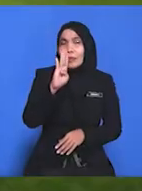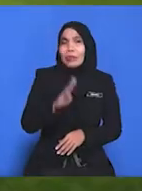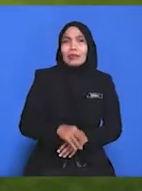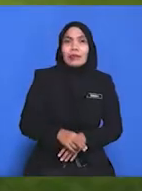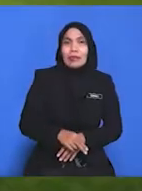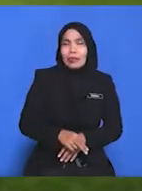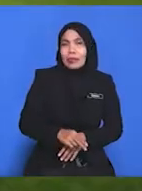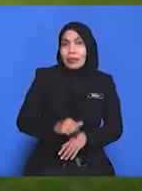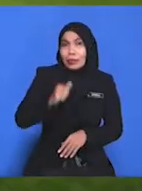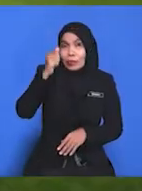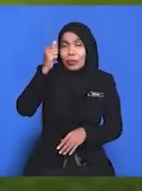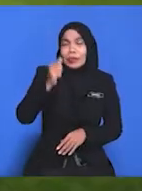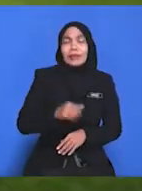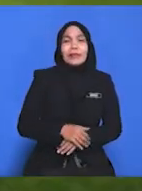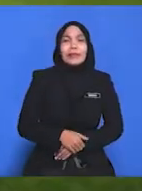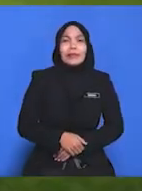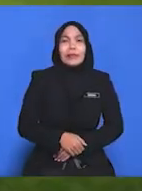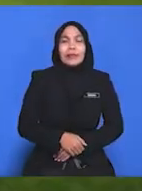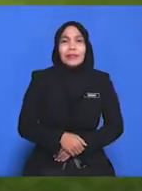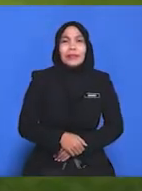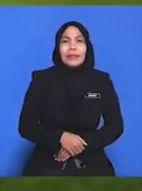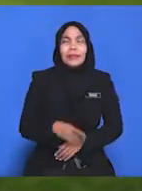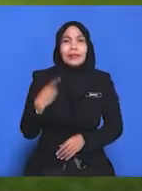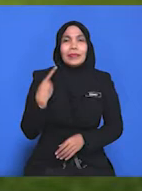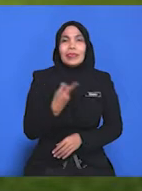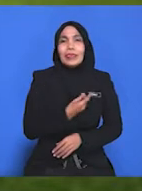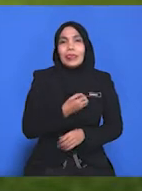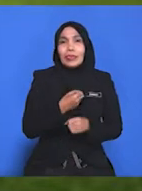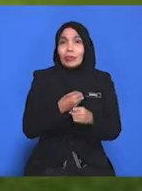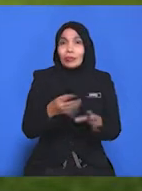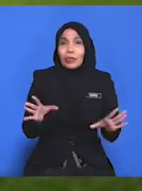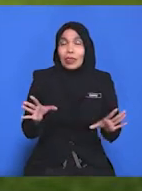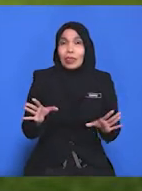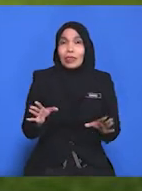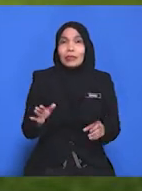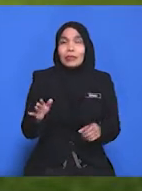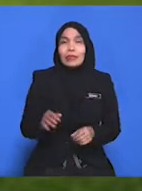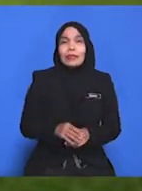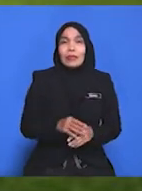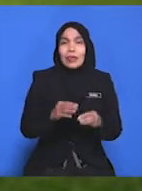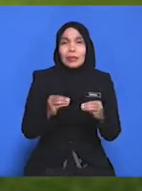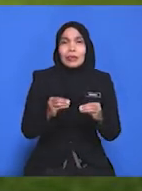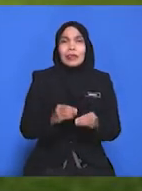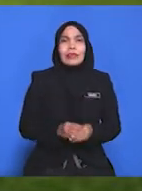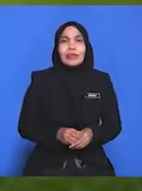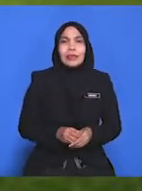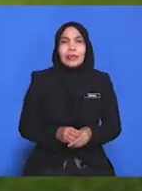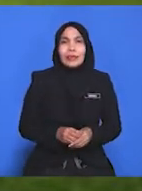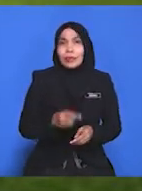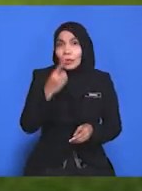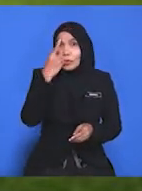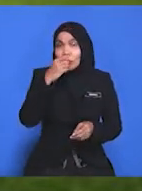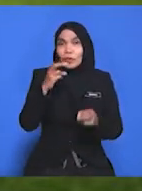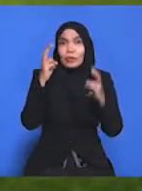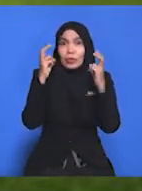Baiklah, pelajar-pelajar semua. Kita telah pun menamatkan siri pembelajaran untuk tajuk